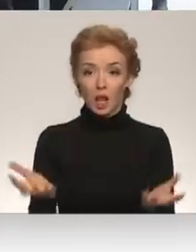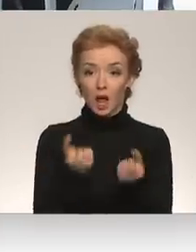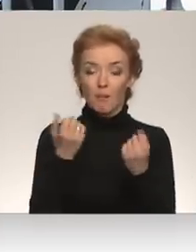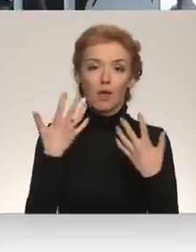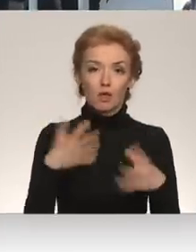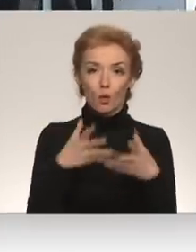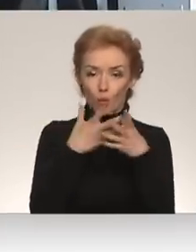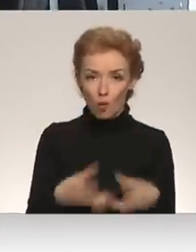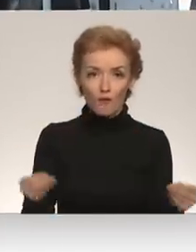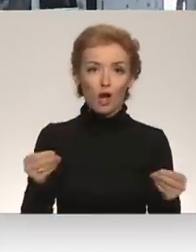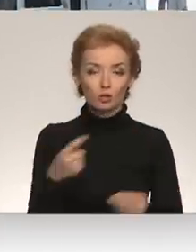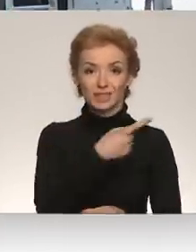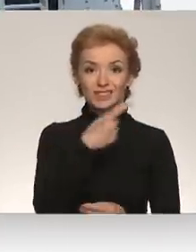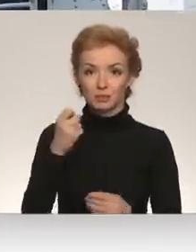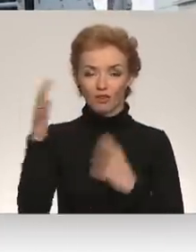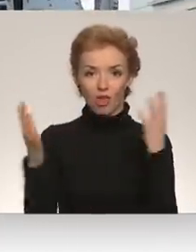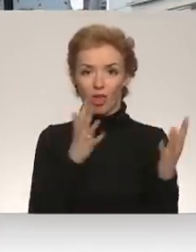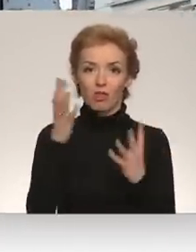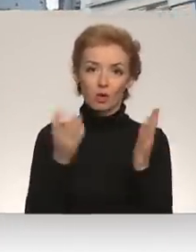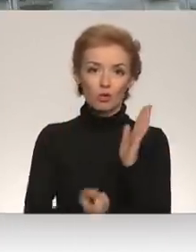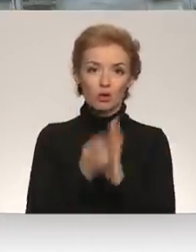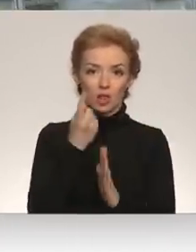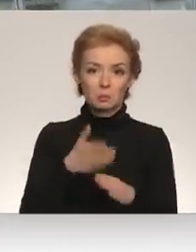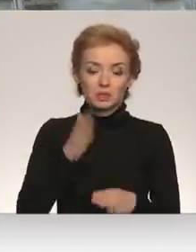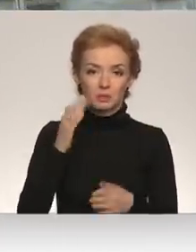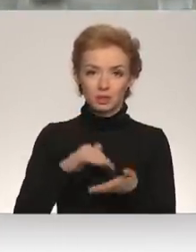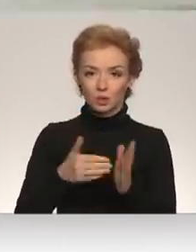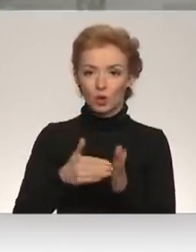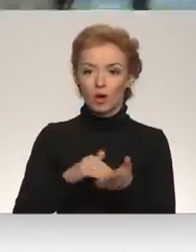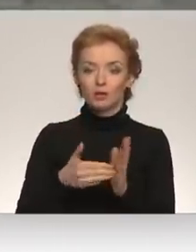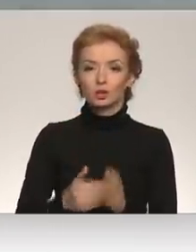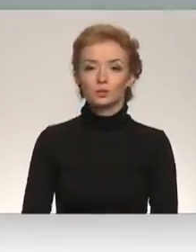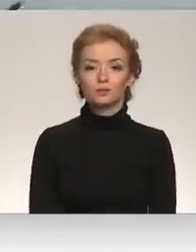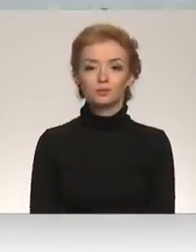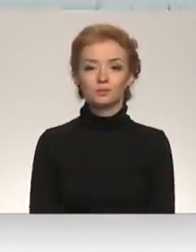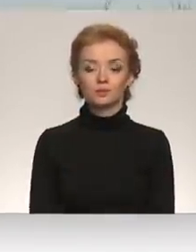novērsuši vairāk nekā 100 vētras radītu bīstamu situāciju.